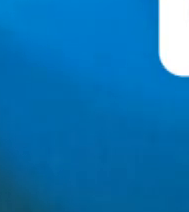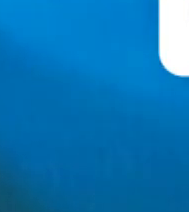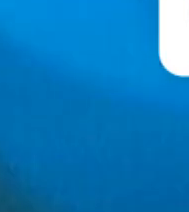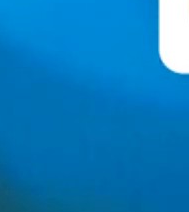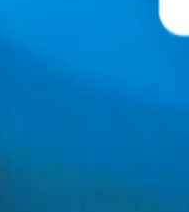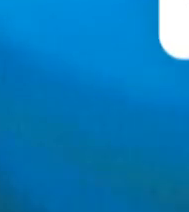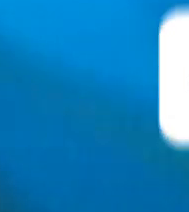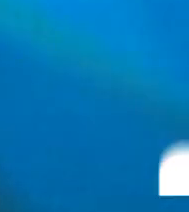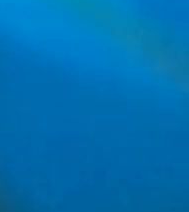честная информация